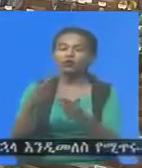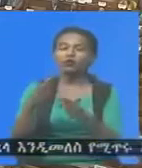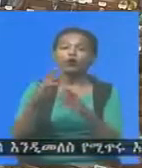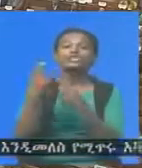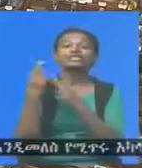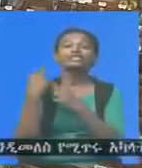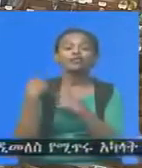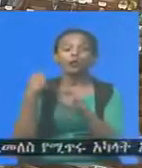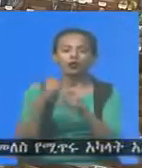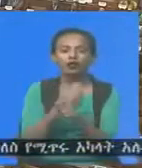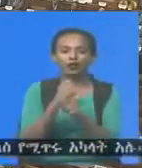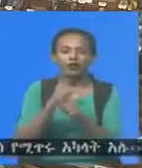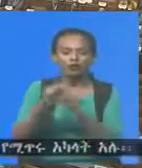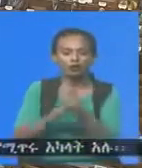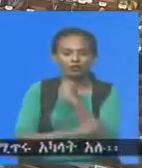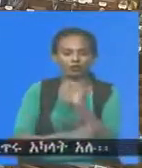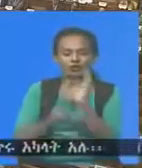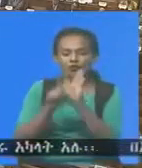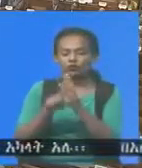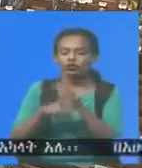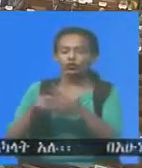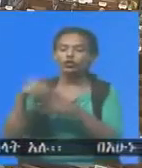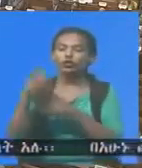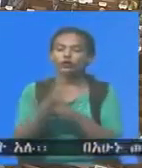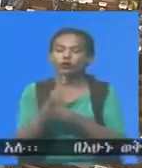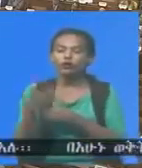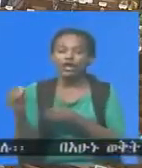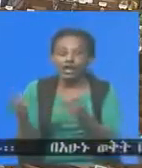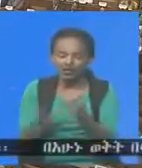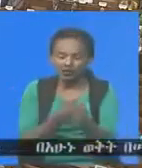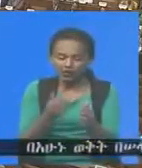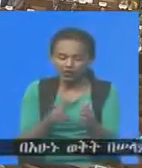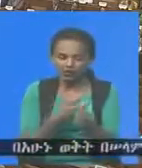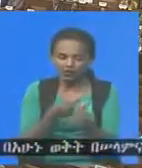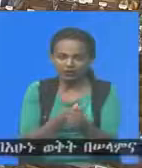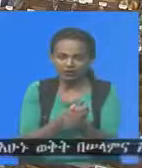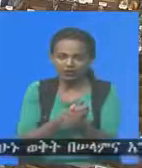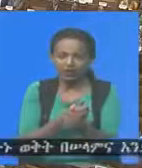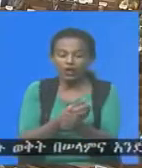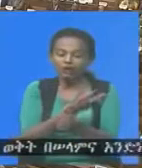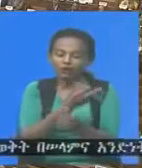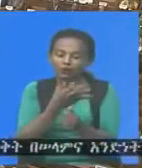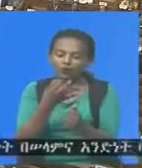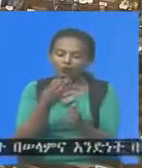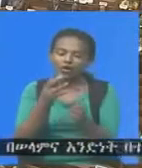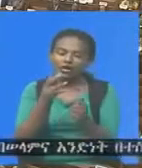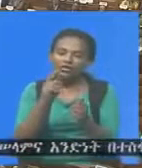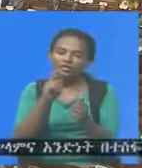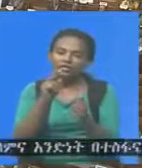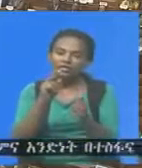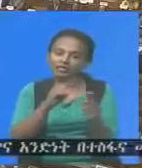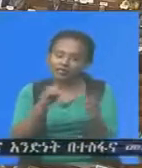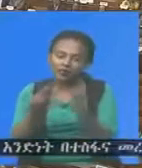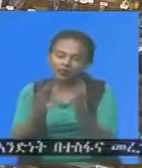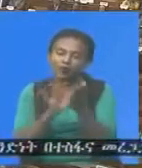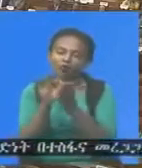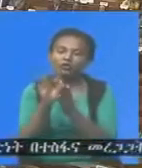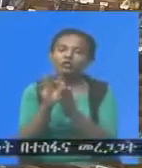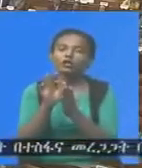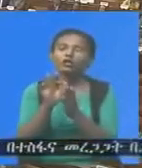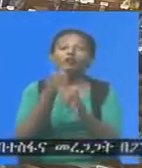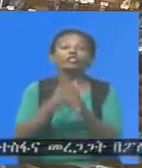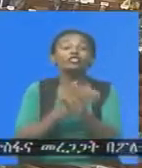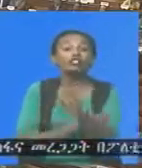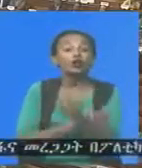መሰረት ህጎችን እንደሚያወጣና እንደሚከታተል በደንብ ቁጥር 6/2008 ወይም